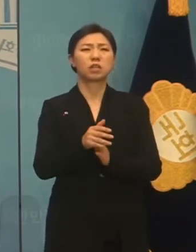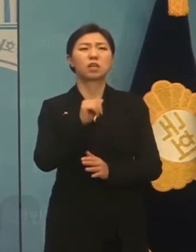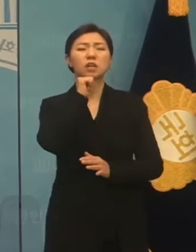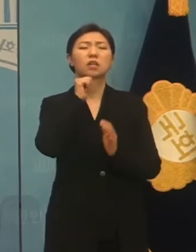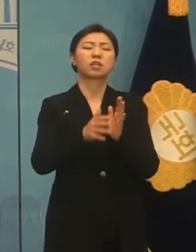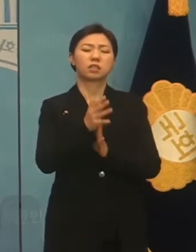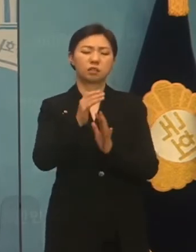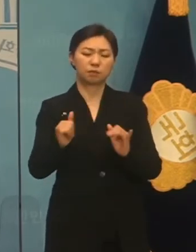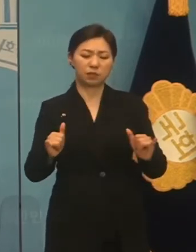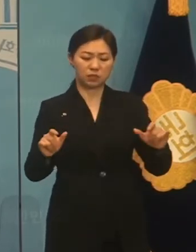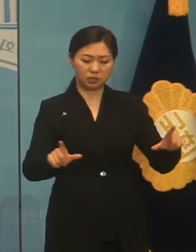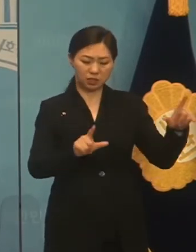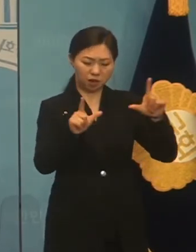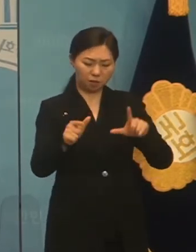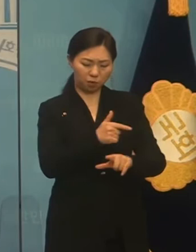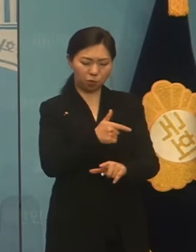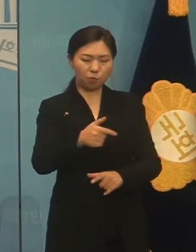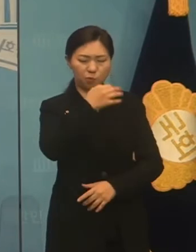힘든 시대입니다.